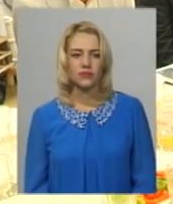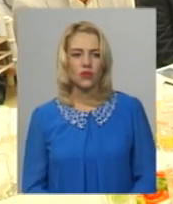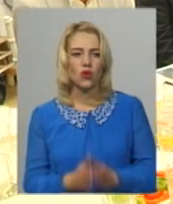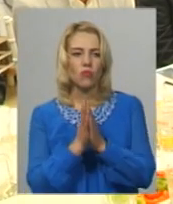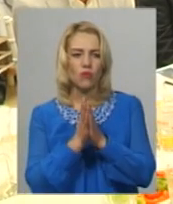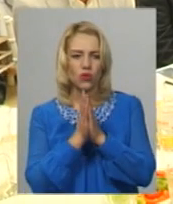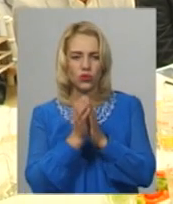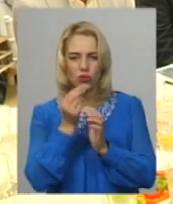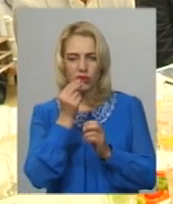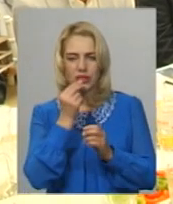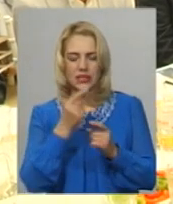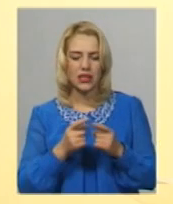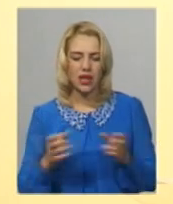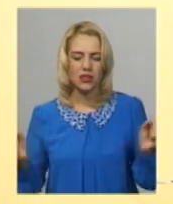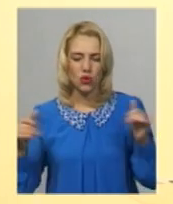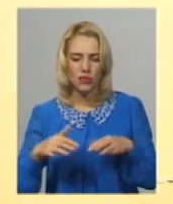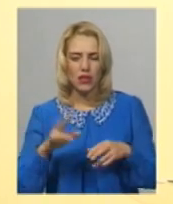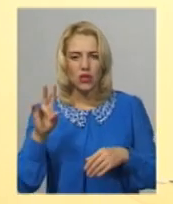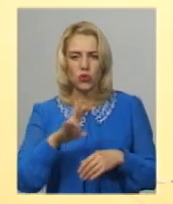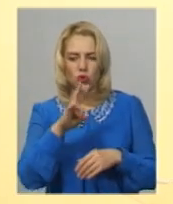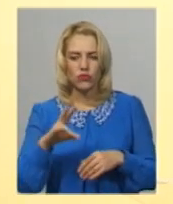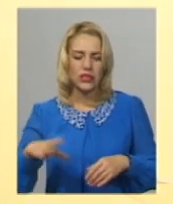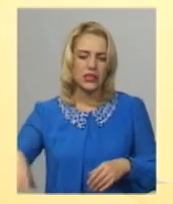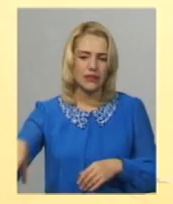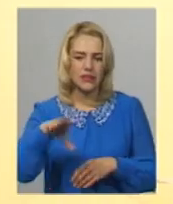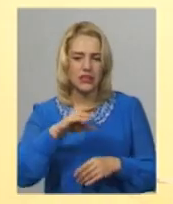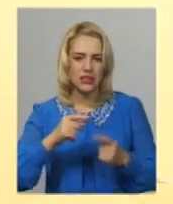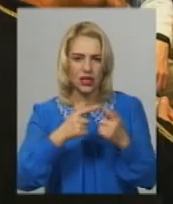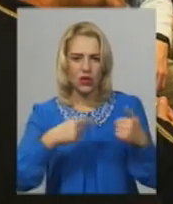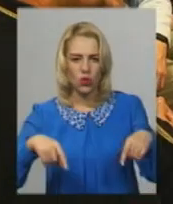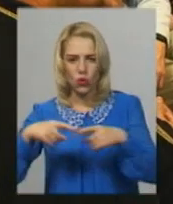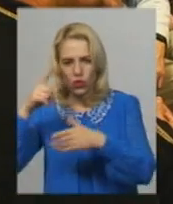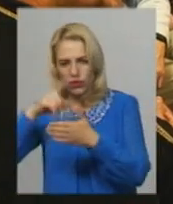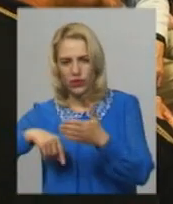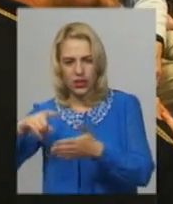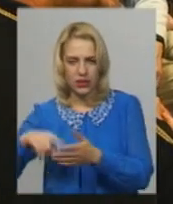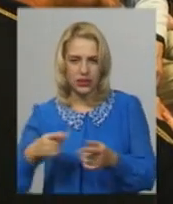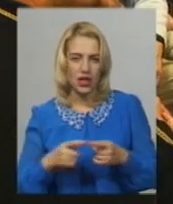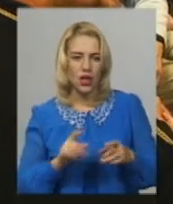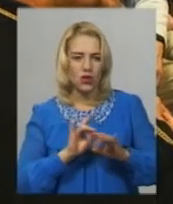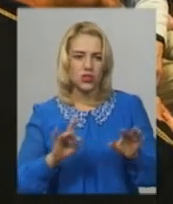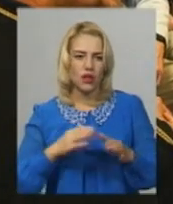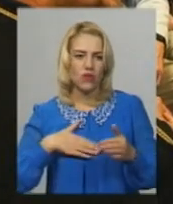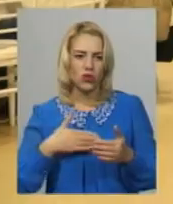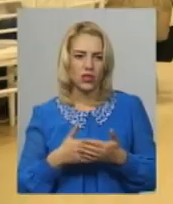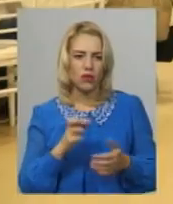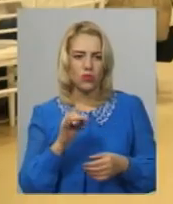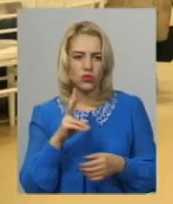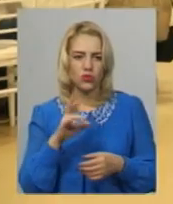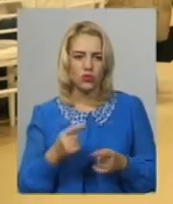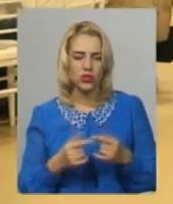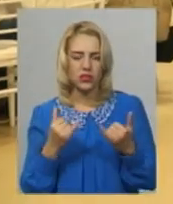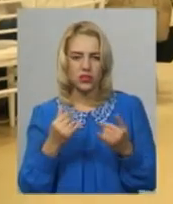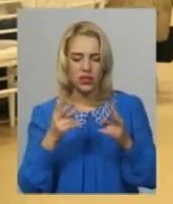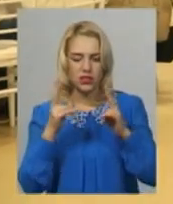Молитовний сніданок об'єднав духовенство різних конфесій, владу, бізнесменів, військових та мешканців міста, каже волонтерка Тетяна Баско. І зараз перед